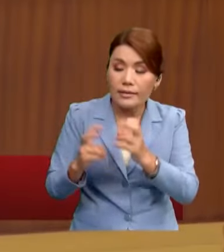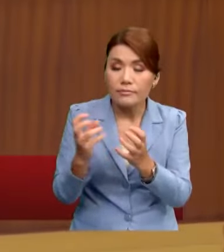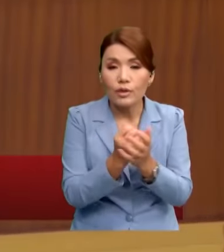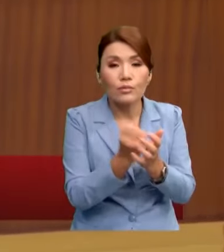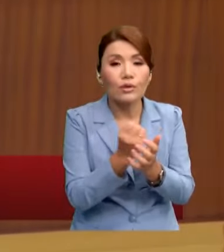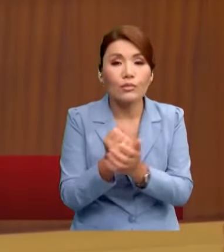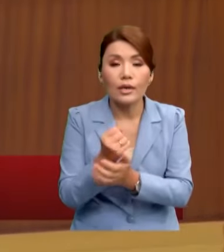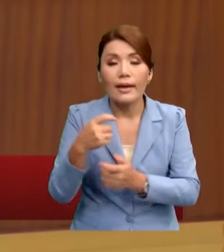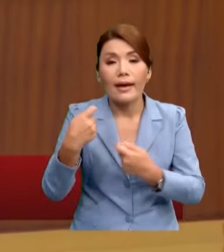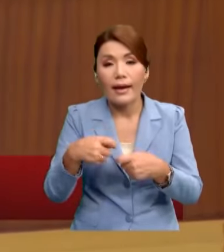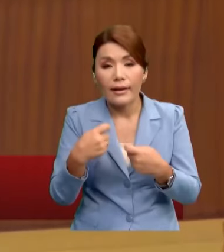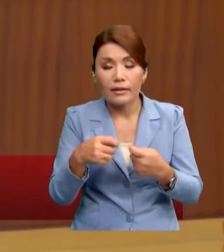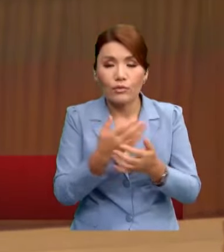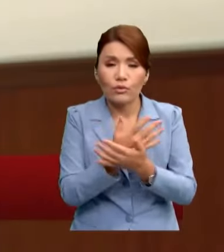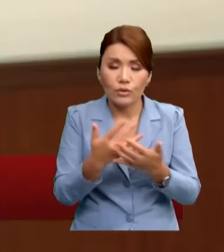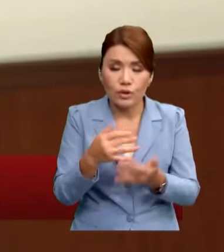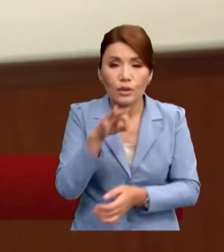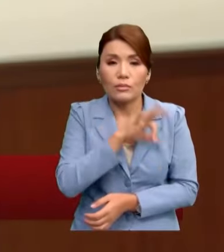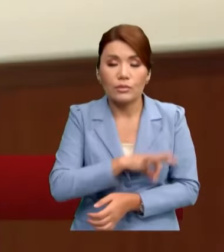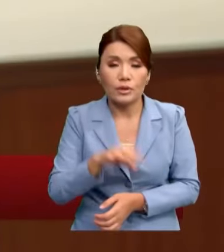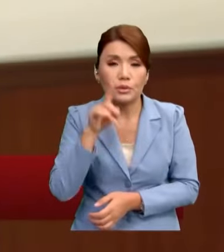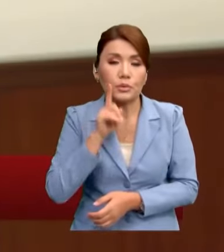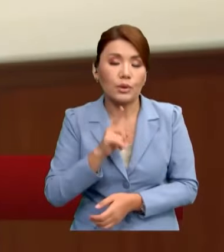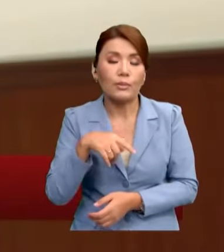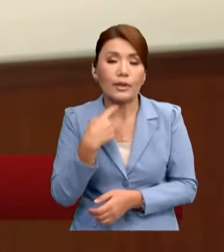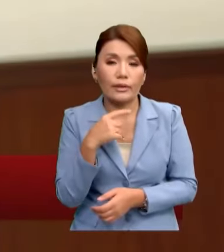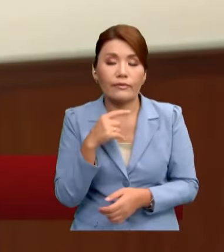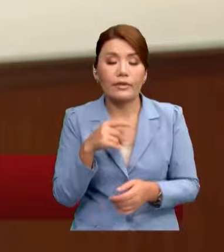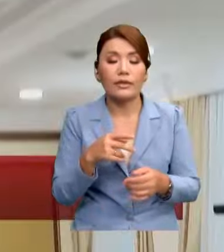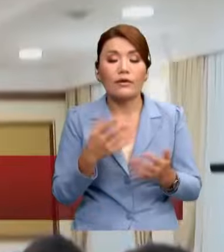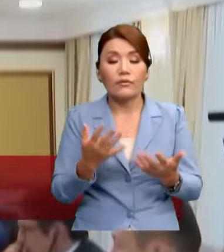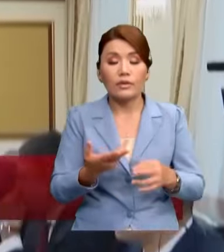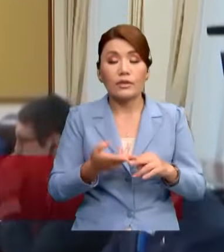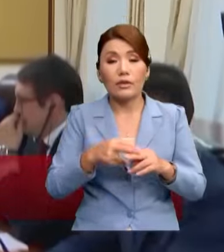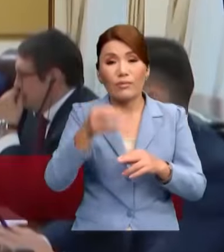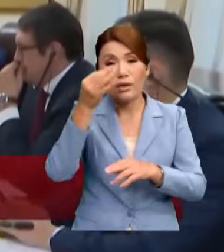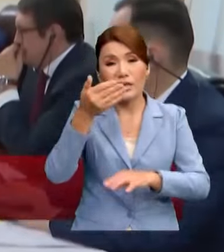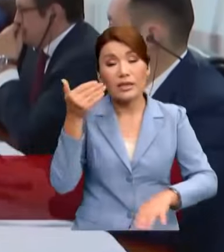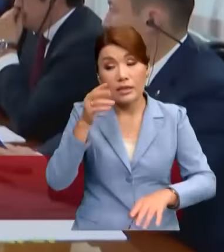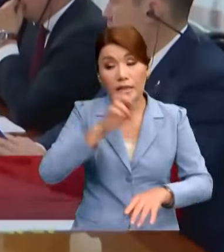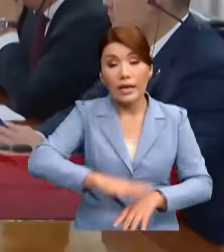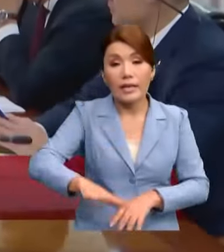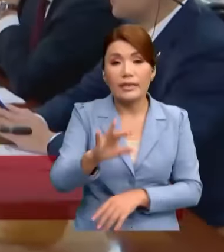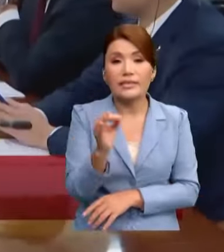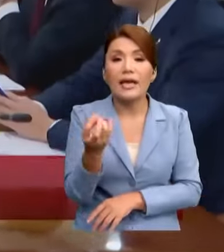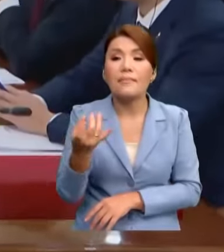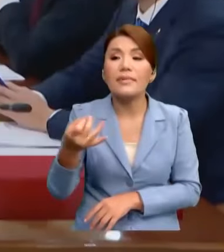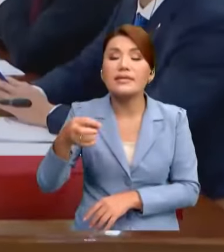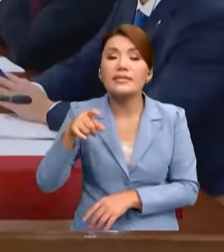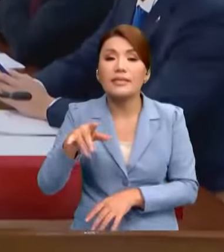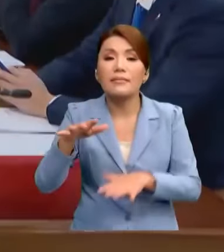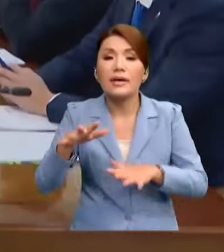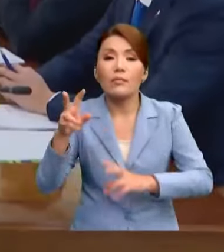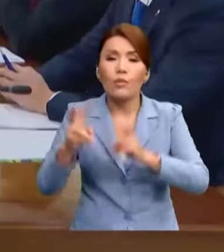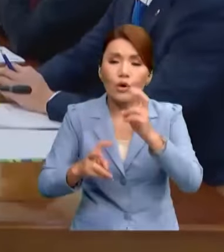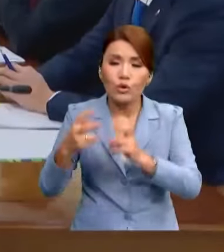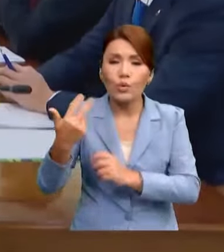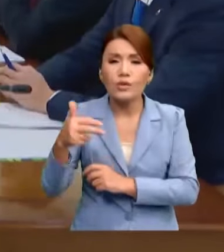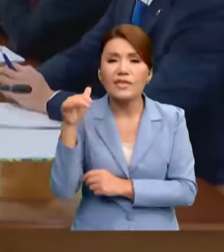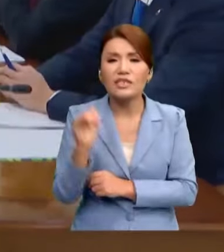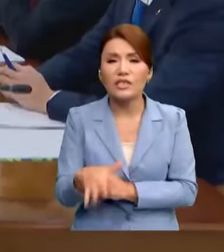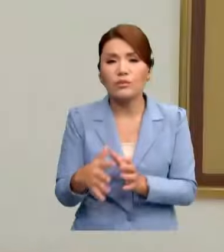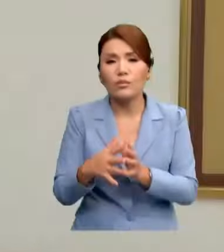әрі экономикалық жағынан тиімді екенін тілге тиек етті. Еске салайық, елдегі CNPC кәсіпорындарында 30 мыңнан